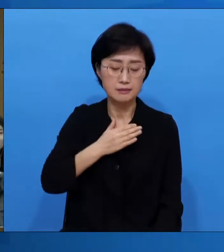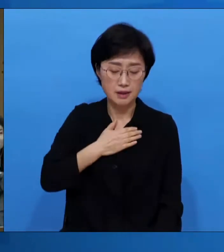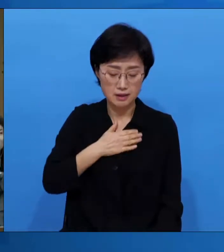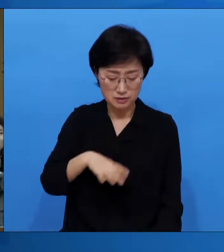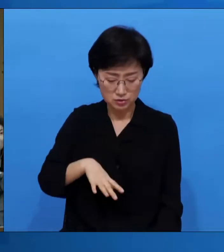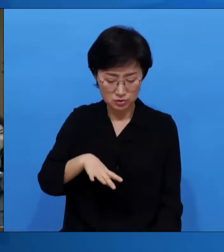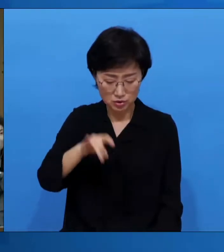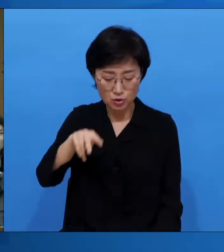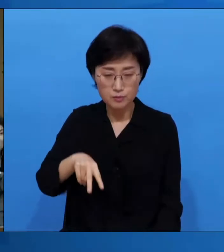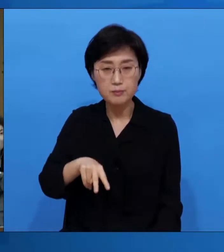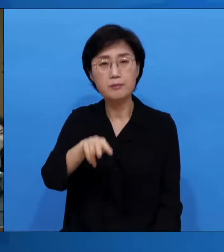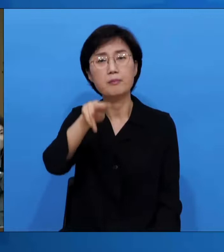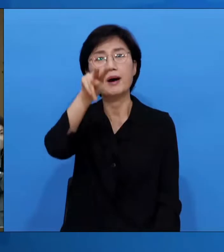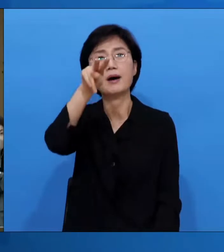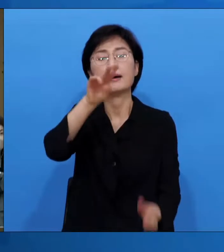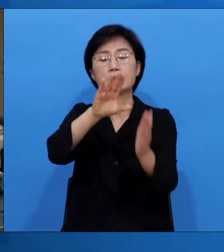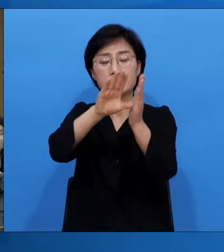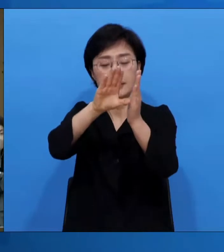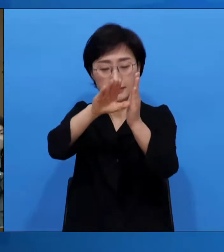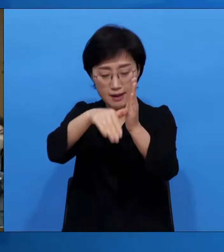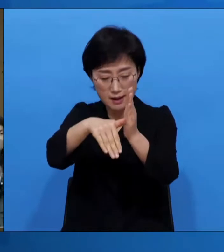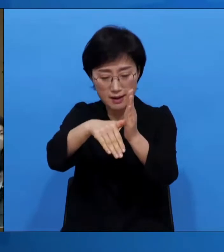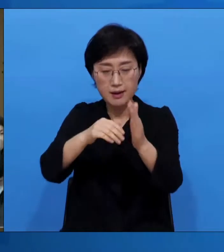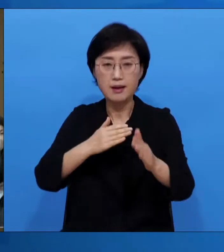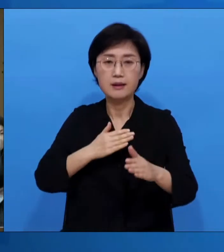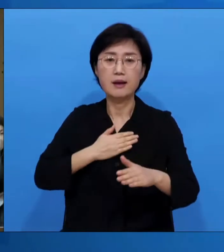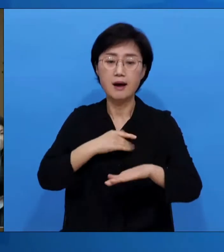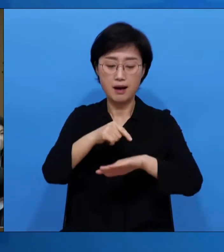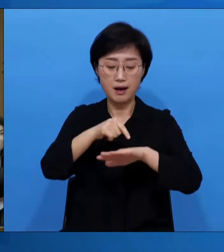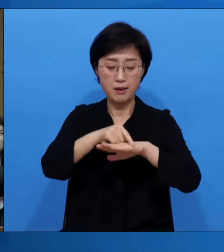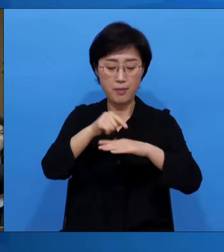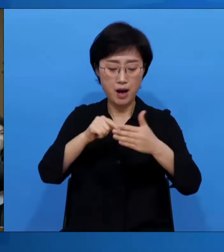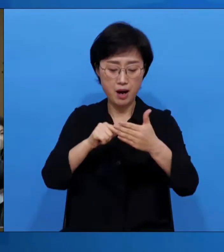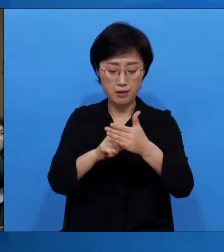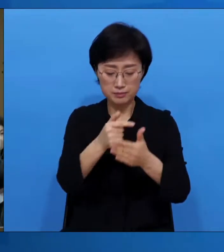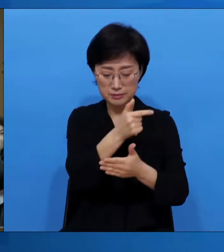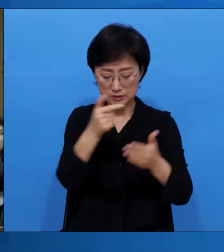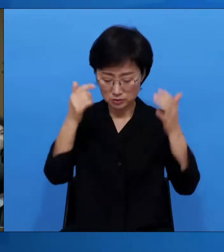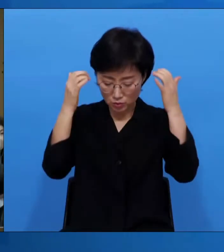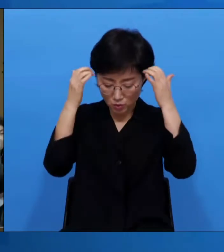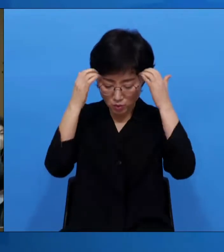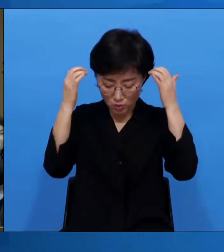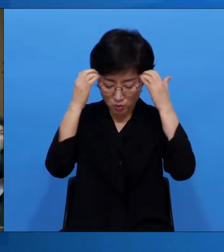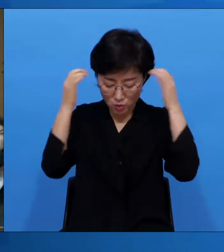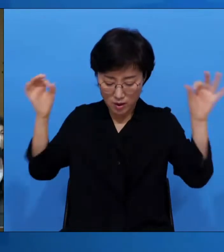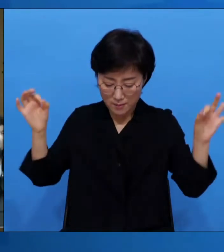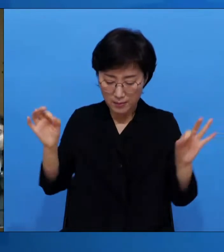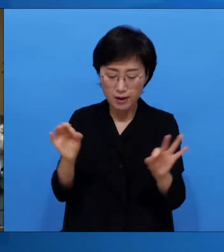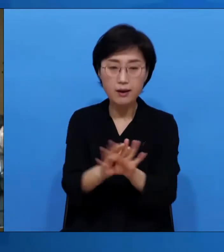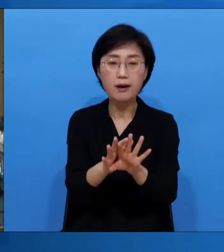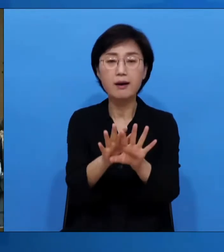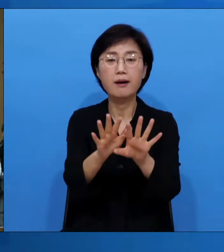내가 처음 볼 때에 나의 마음의 큰 고통